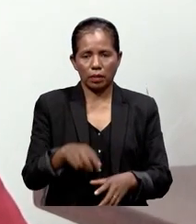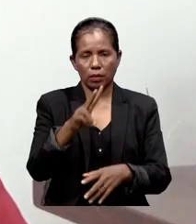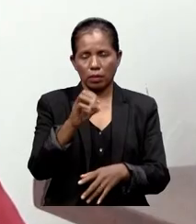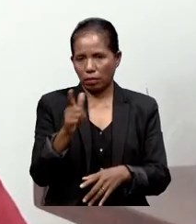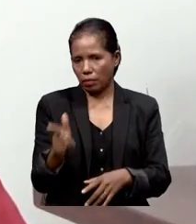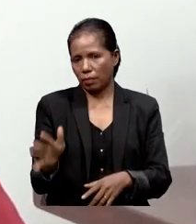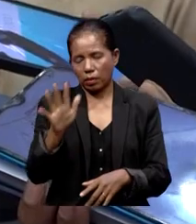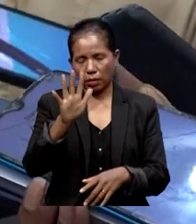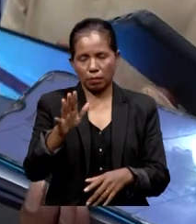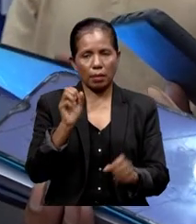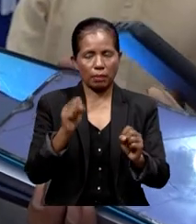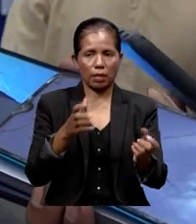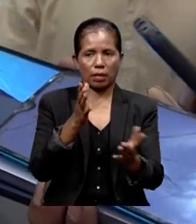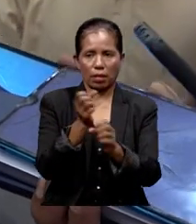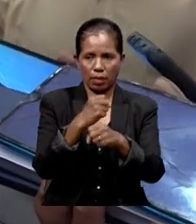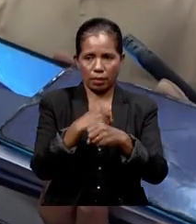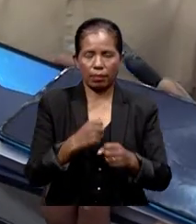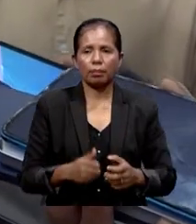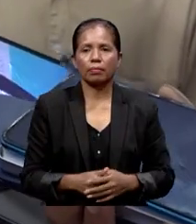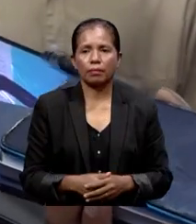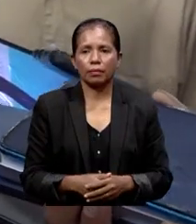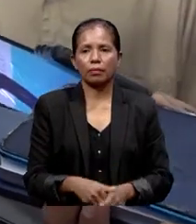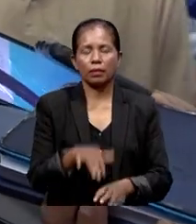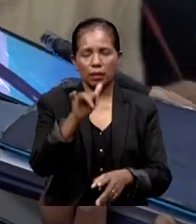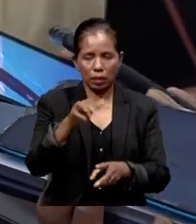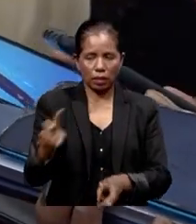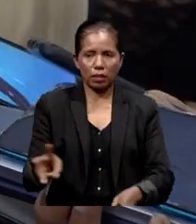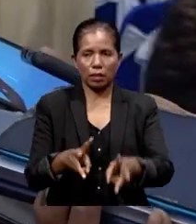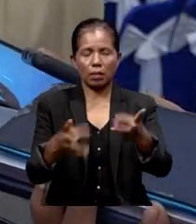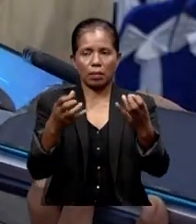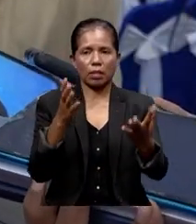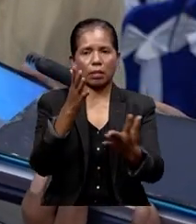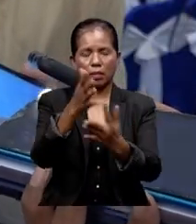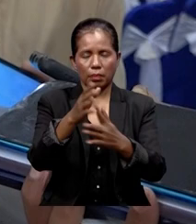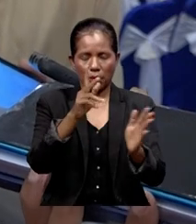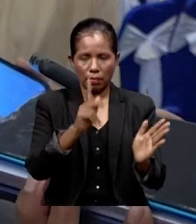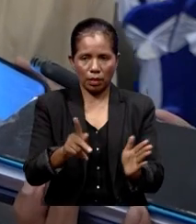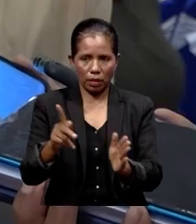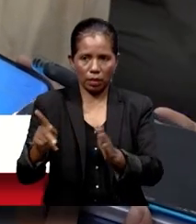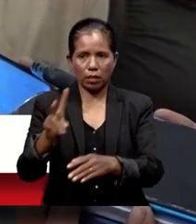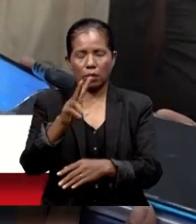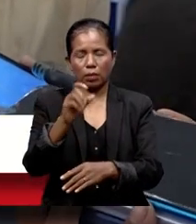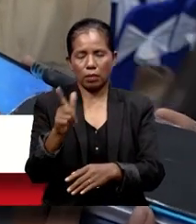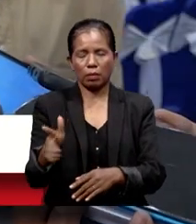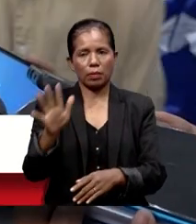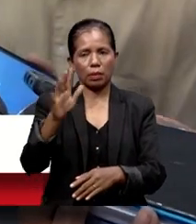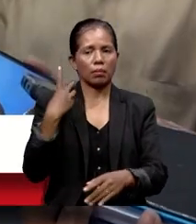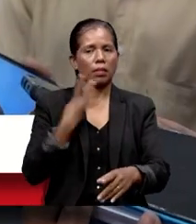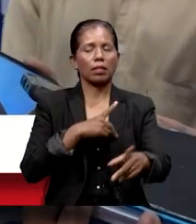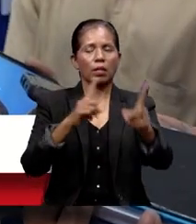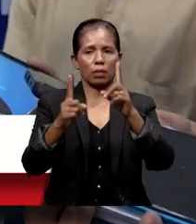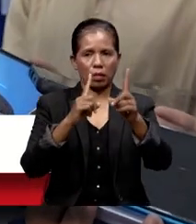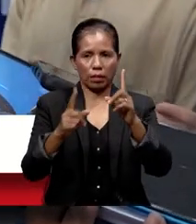2025 bela tala. Ia estrada lubu kira maka agora tama ele apalano mas ne 2025 ma kita kolia